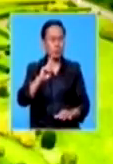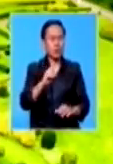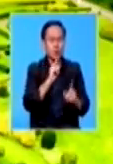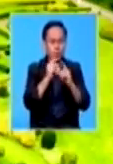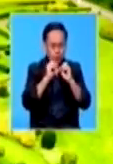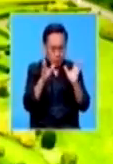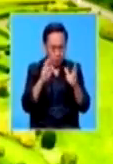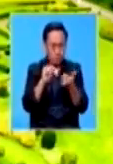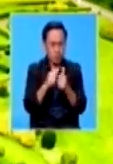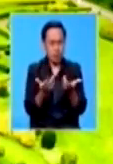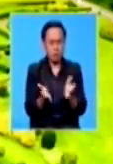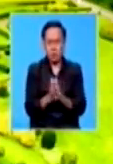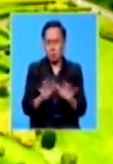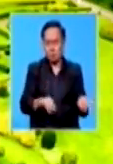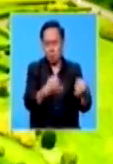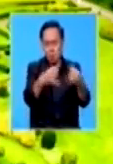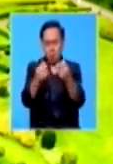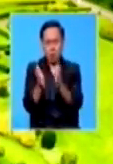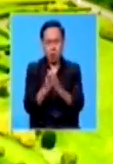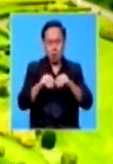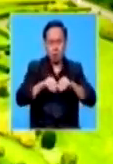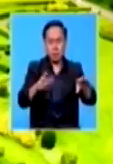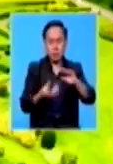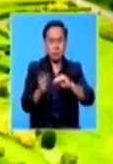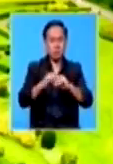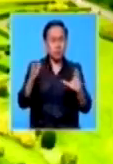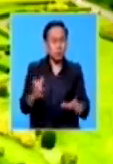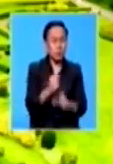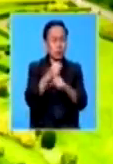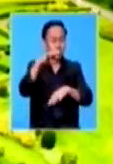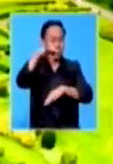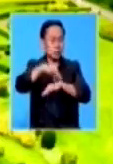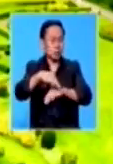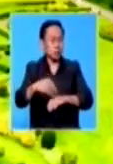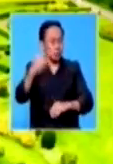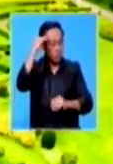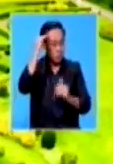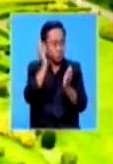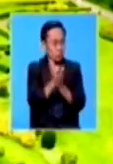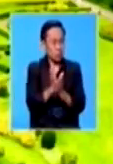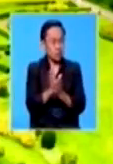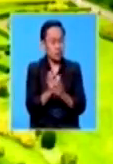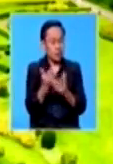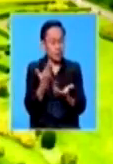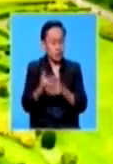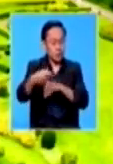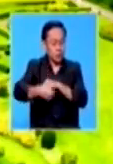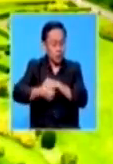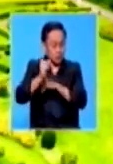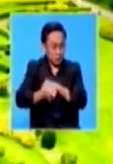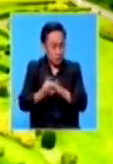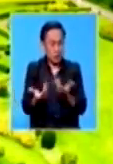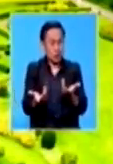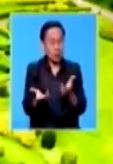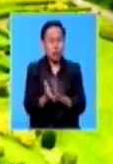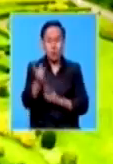แน่นะไม่อยากให้มีความขัดแย้งกันต่อไปนะครับจะมีซื้อหรือไม่จะขายแหน่งกันหรือไม่ก็ไปว่ามานะครับขอให้มีการแจ้งมีการร้องเรียนมา